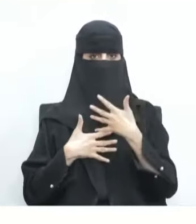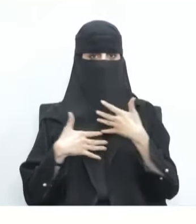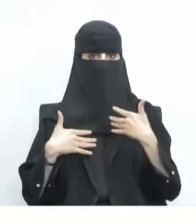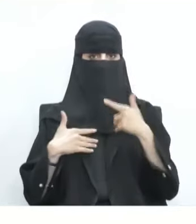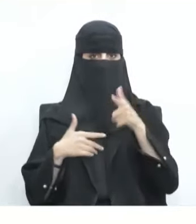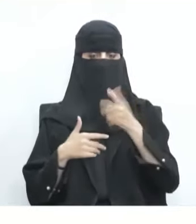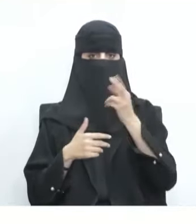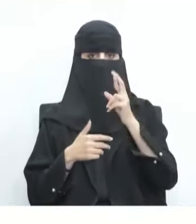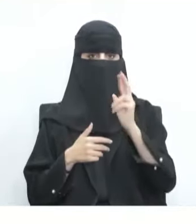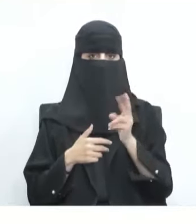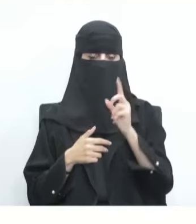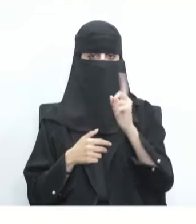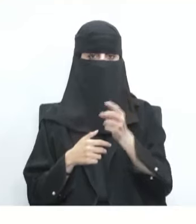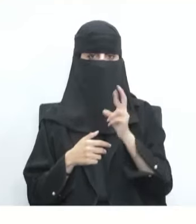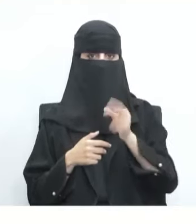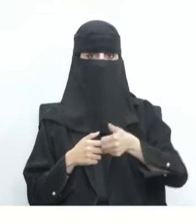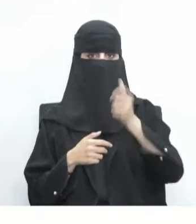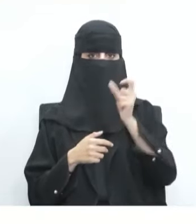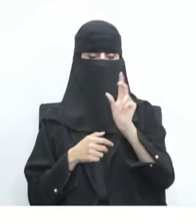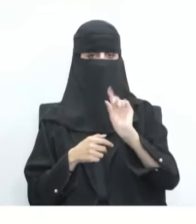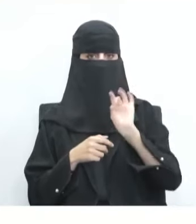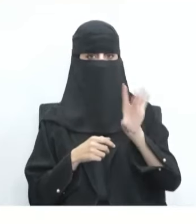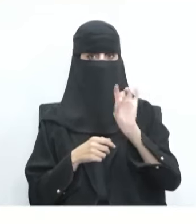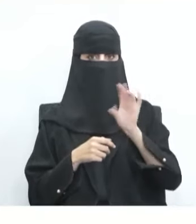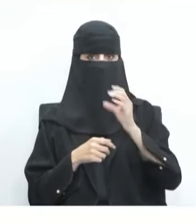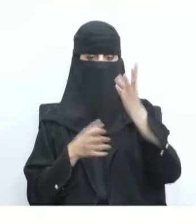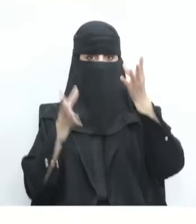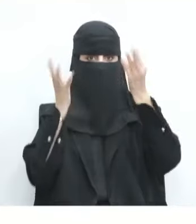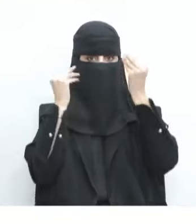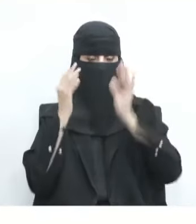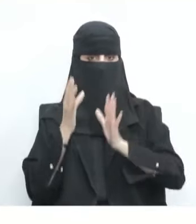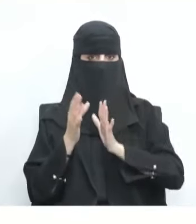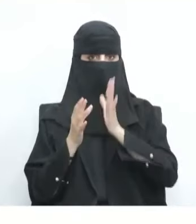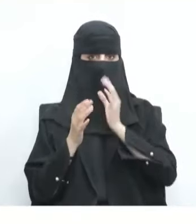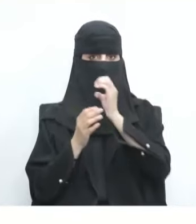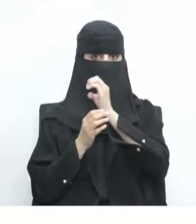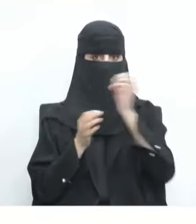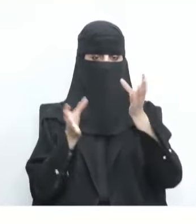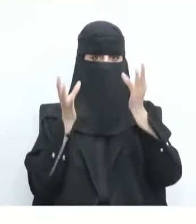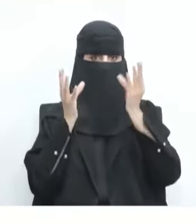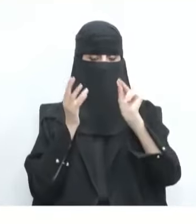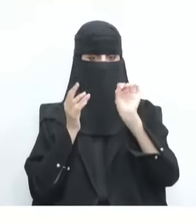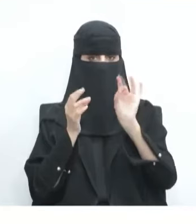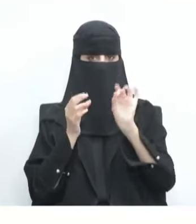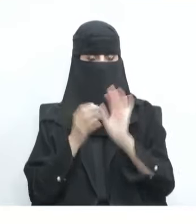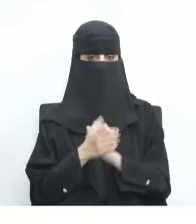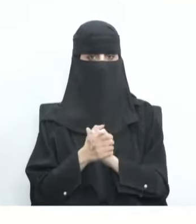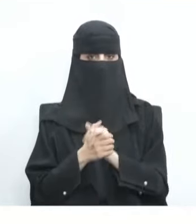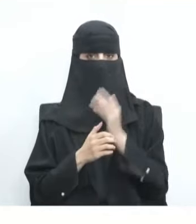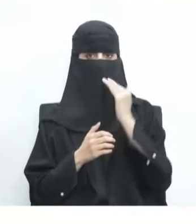من اين كانت تاتي بهذه الافكار والجمل والمعلومات اشتاقت نفسي الى ان اكون